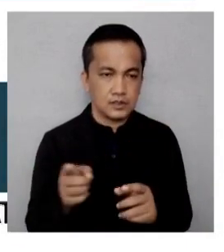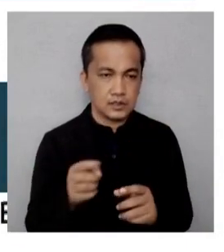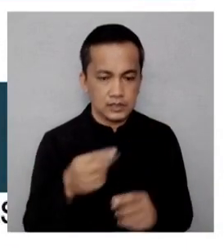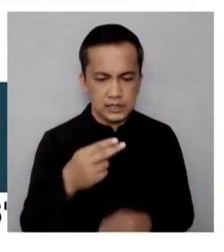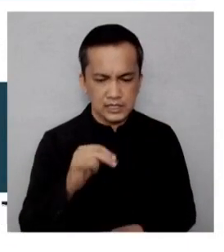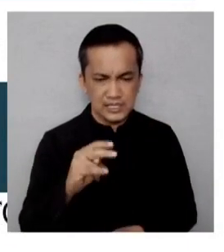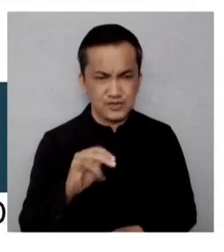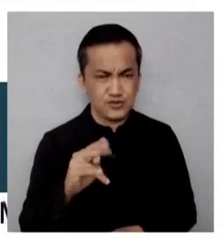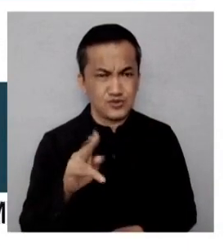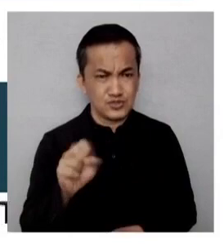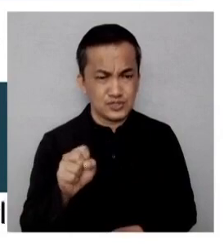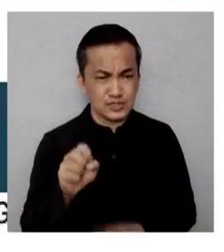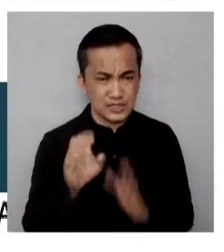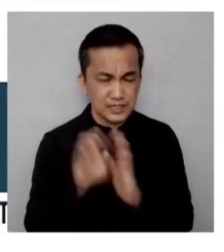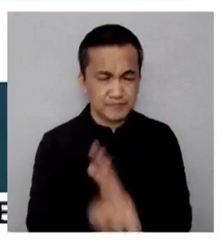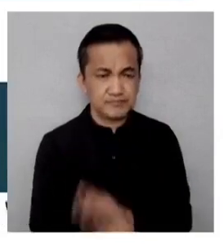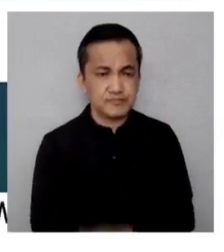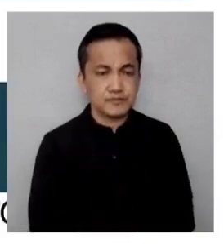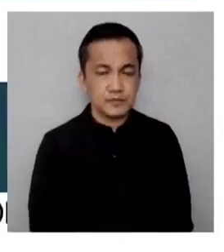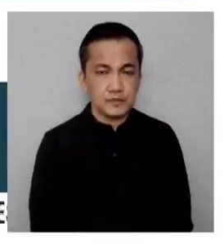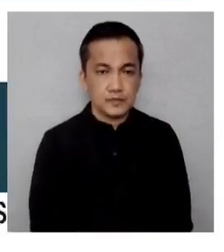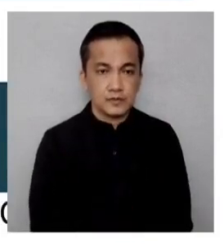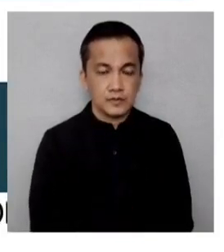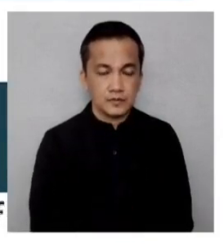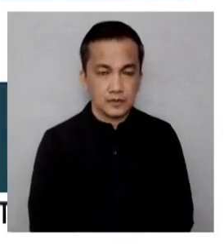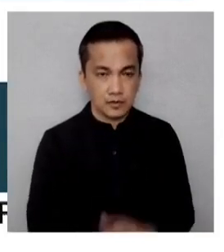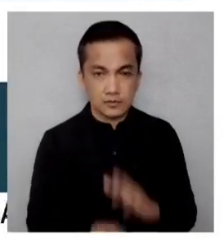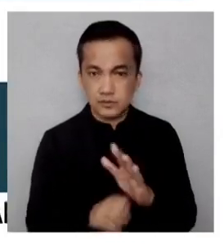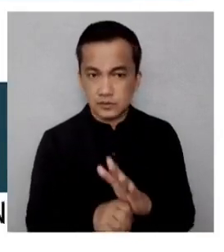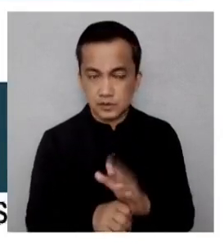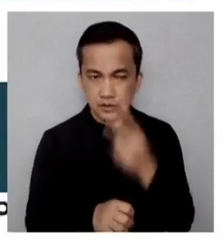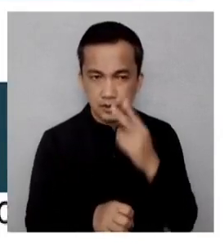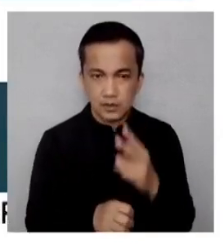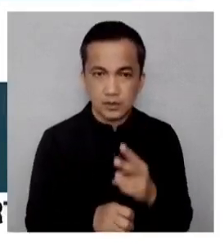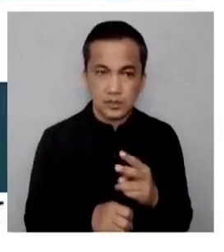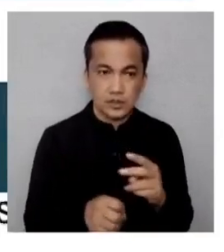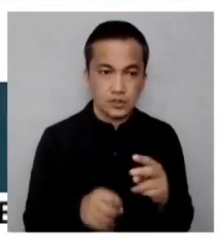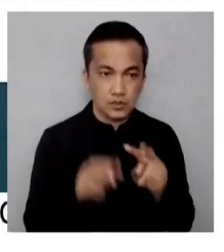crime, halimbawa, in fact nga nakita natin yung pag-retract ng mga